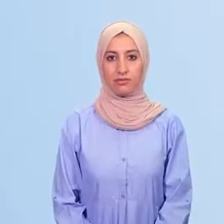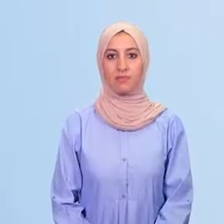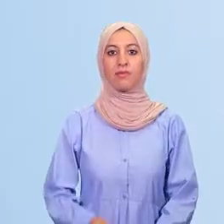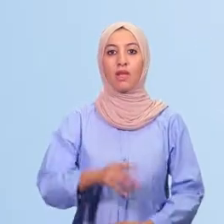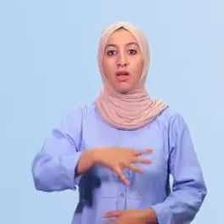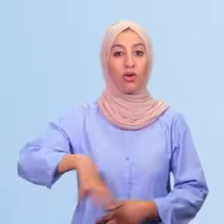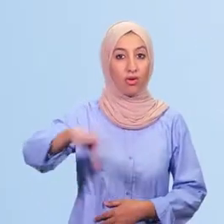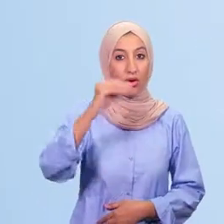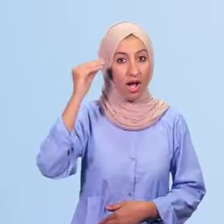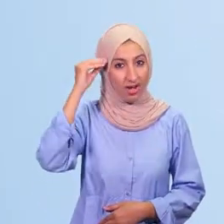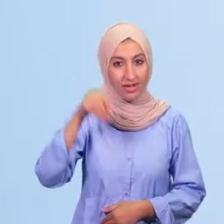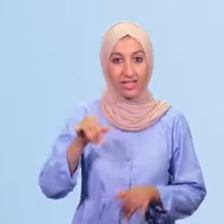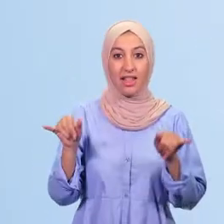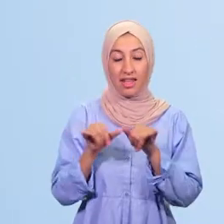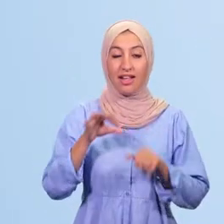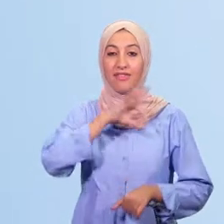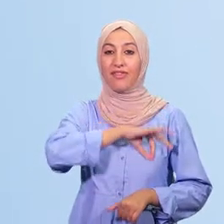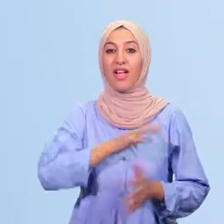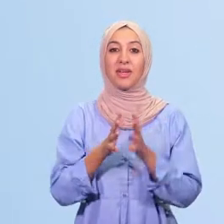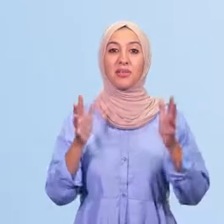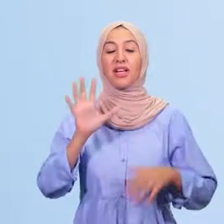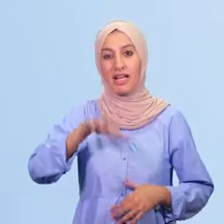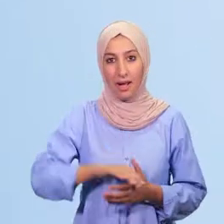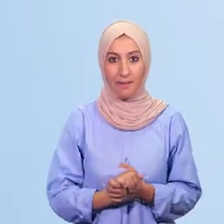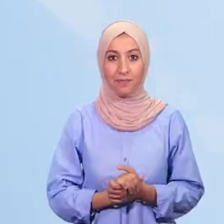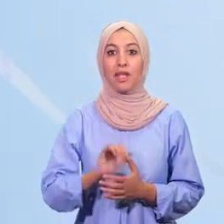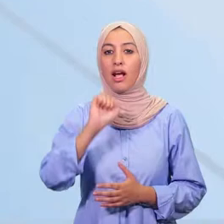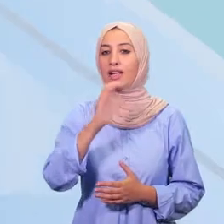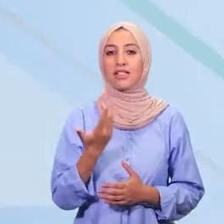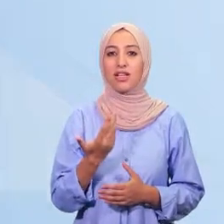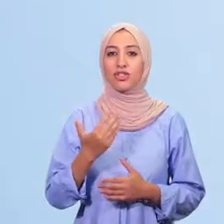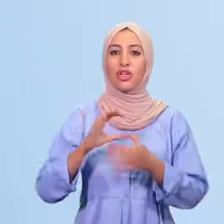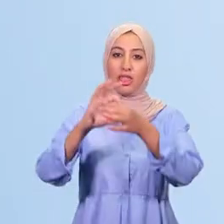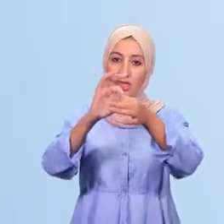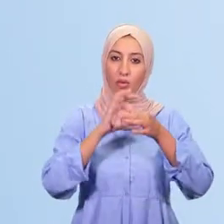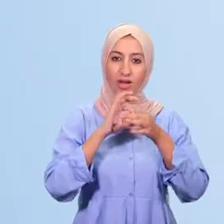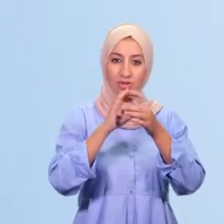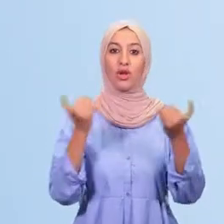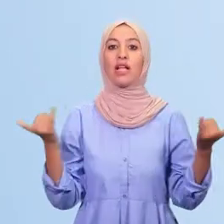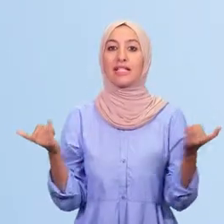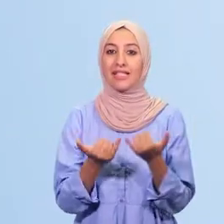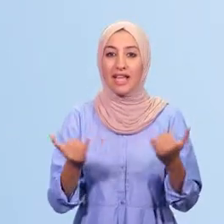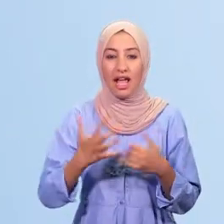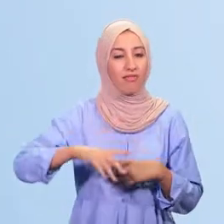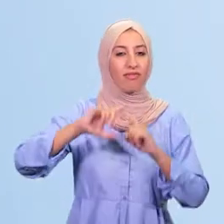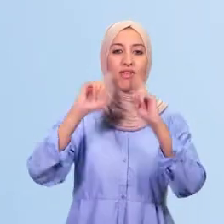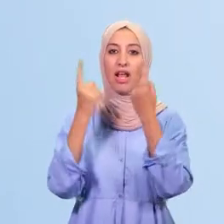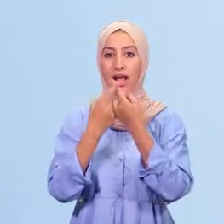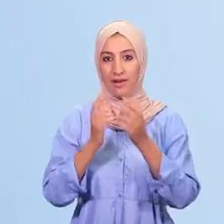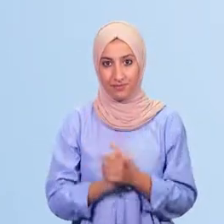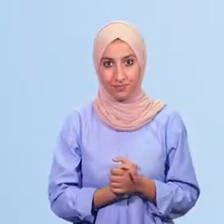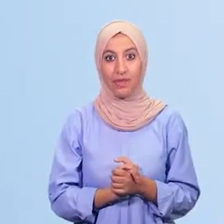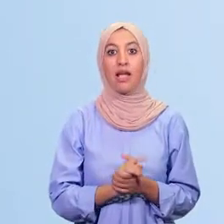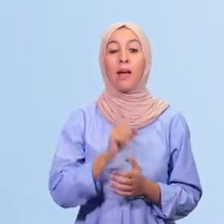على الرغم ممن طوت عليه ثورة الاتصالات الحديثة من تقريب للمسافات بين البشر وتسهيل تواصلهم مع بعضهم